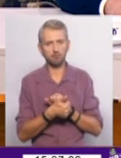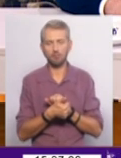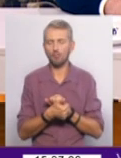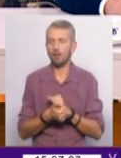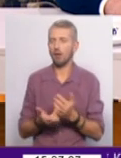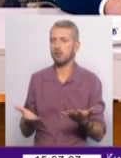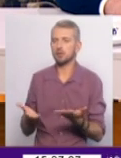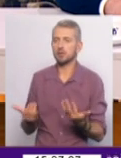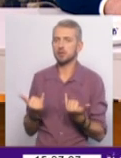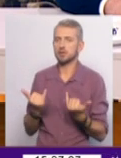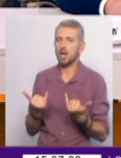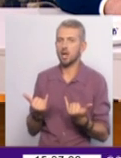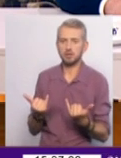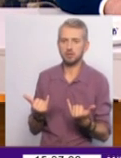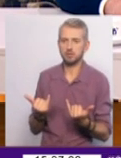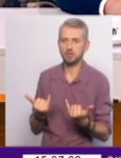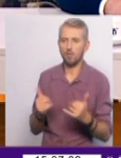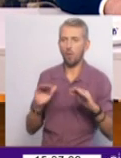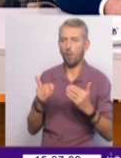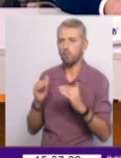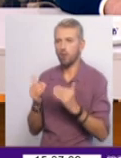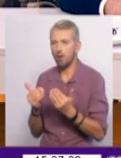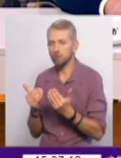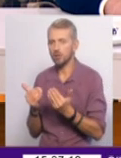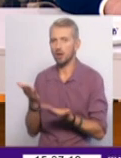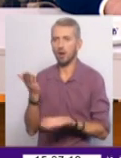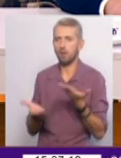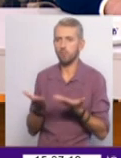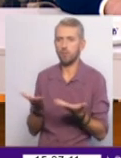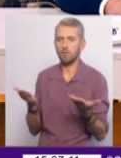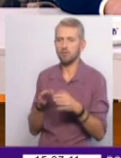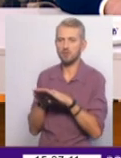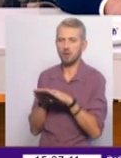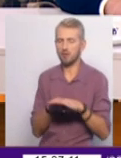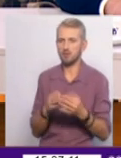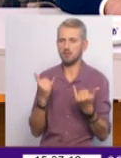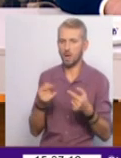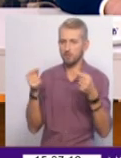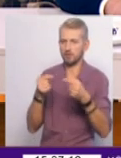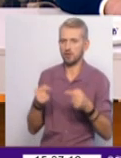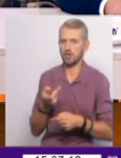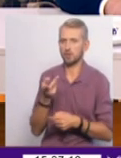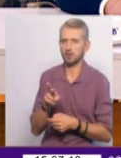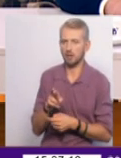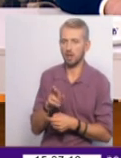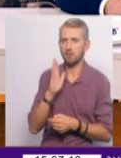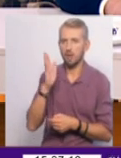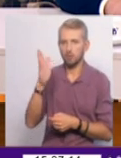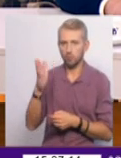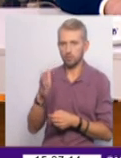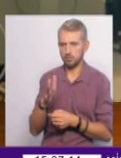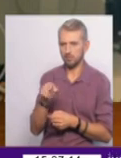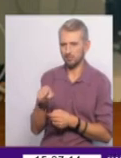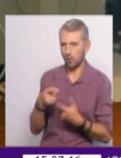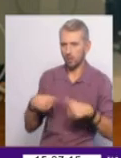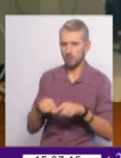Зараз вже обмеження, можливо, або які стандарти вже зараз визначаються для майбутнього підрядника,